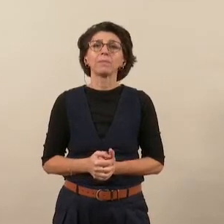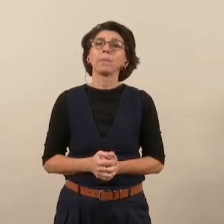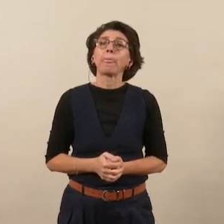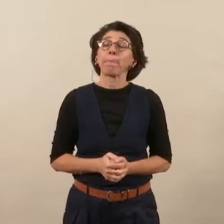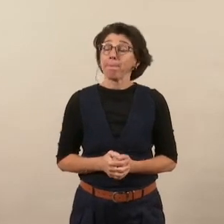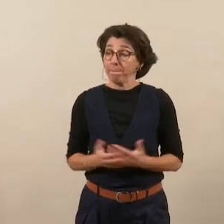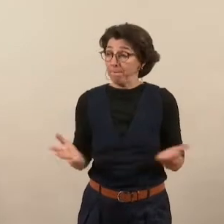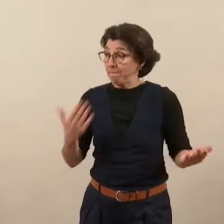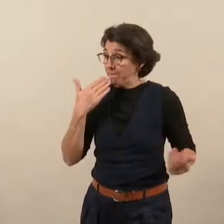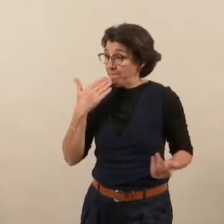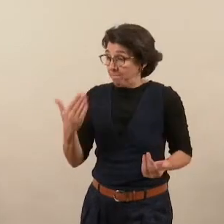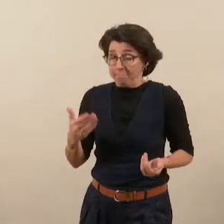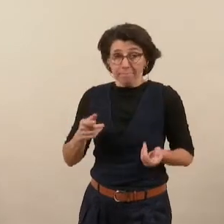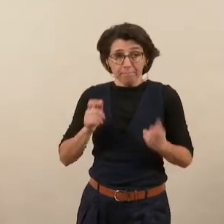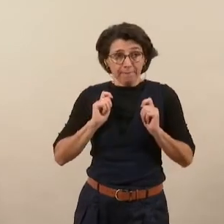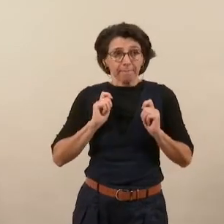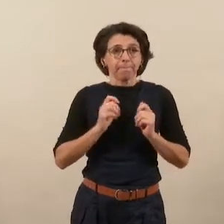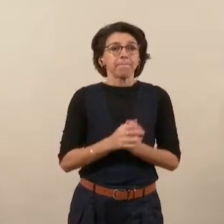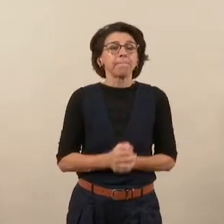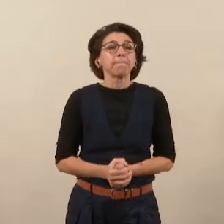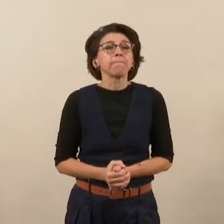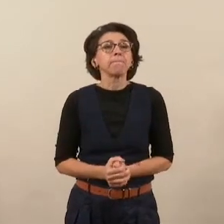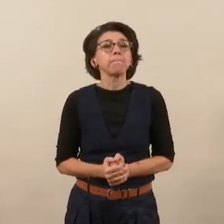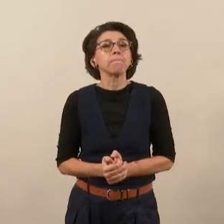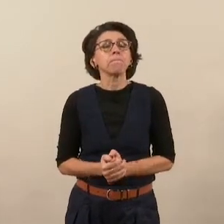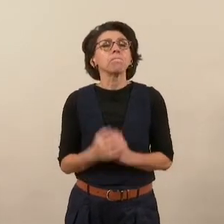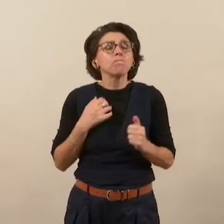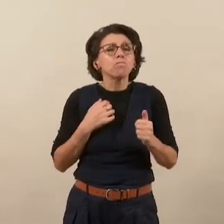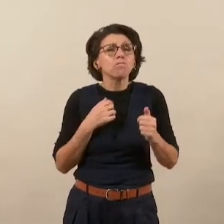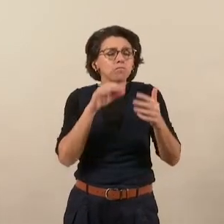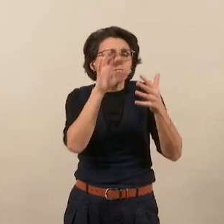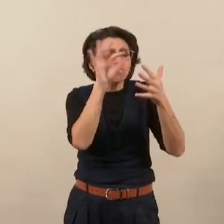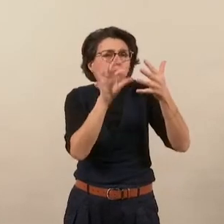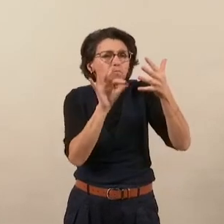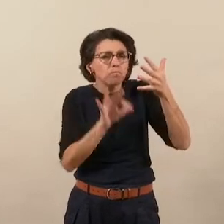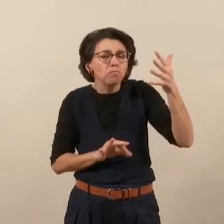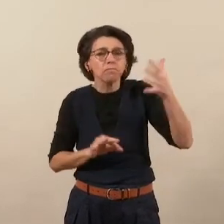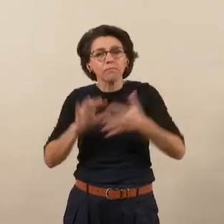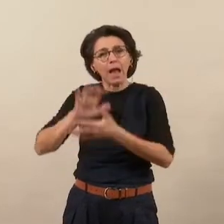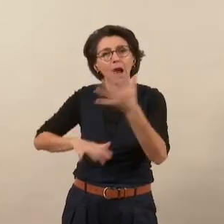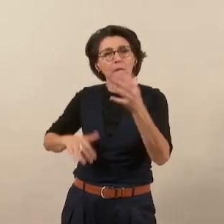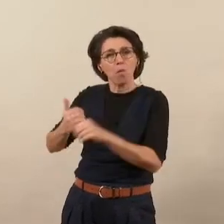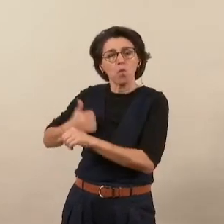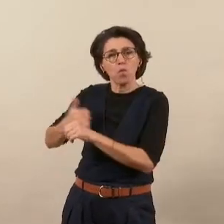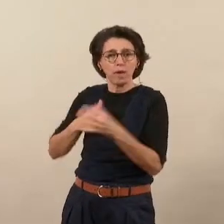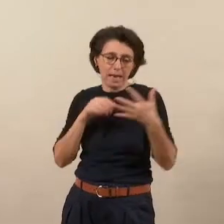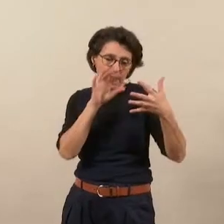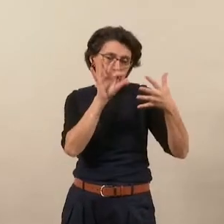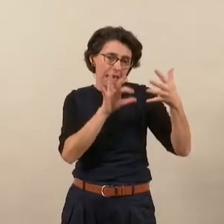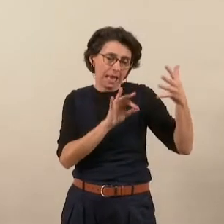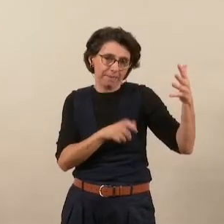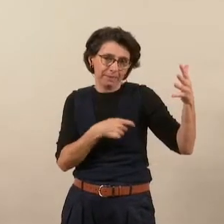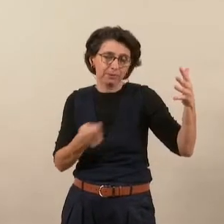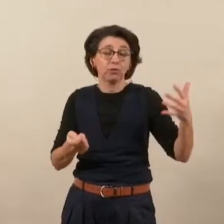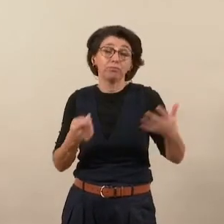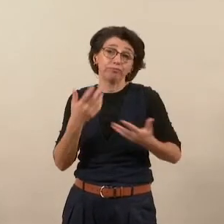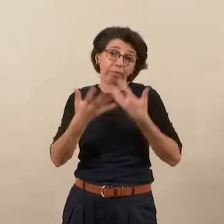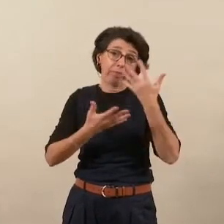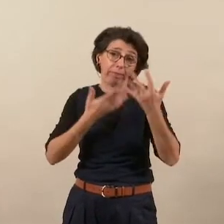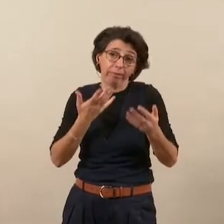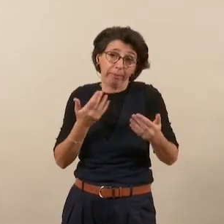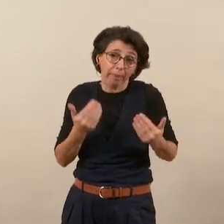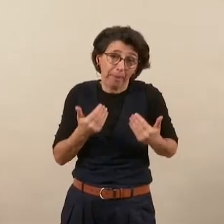Voilà, merci. Alors, j'ai retenu quelques morceaux choisis dans ce rapport annuel, toujours au verbiage fumeux